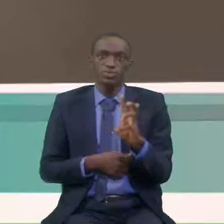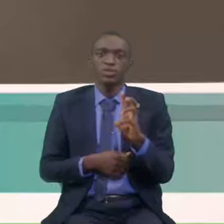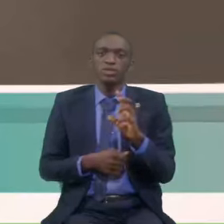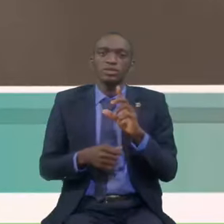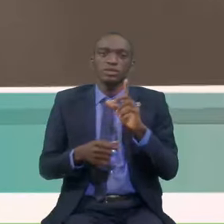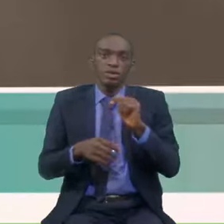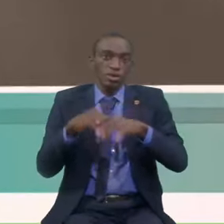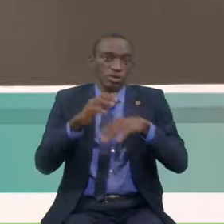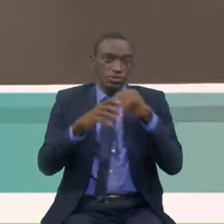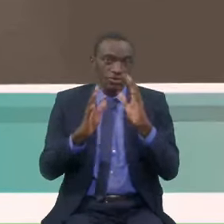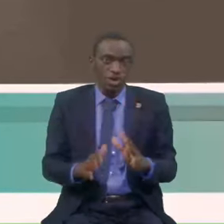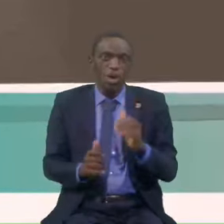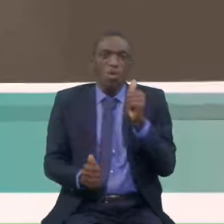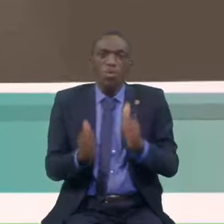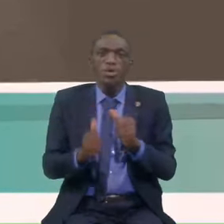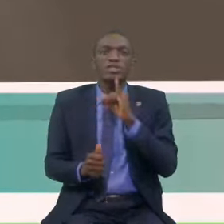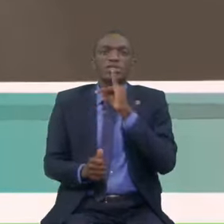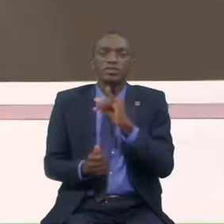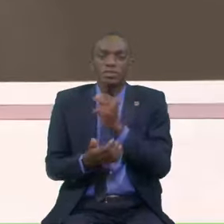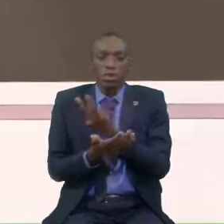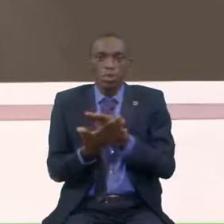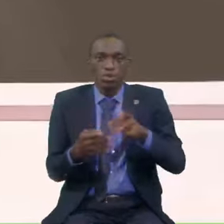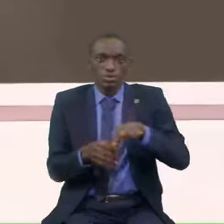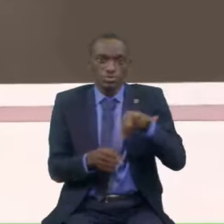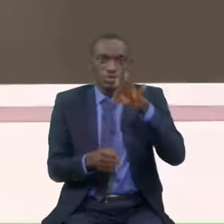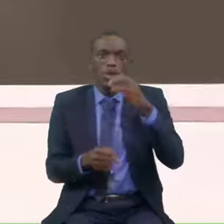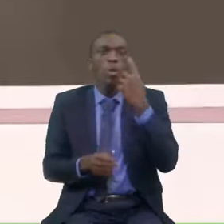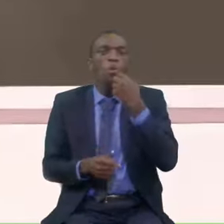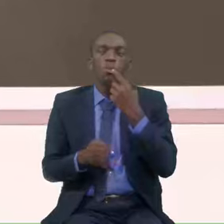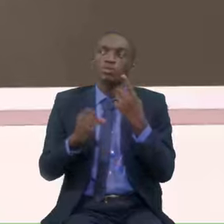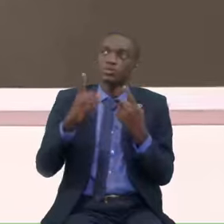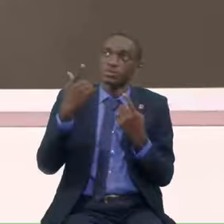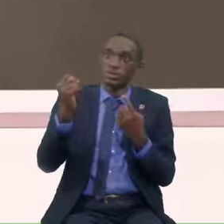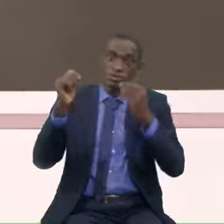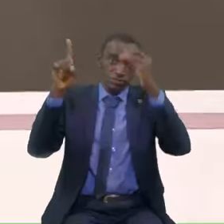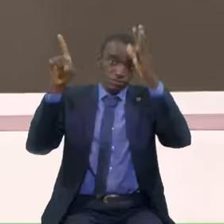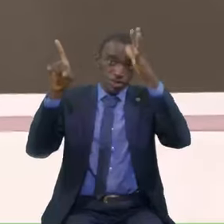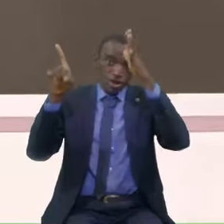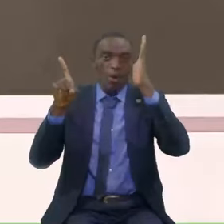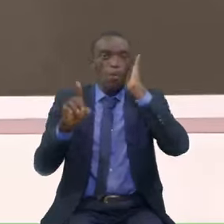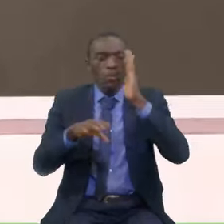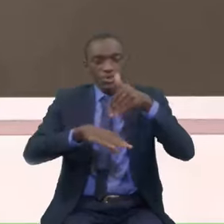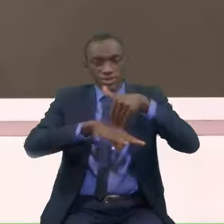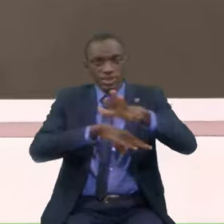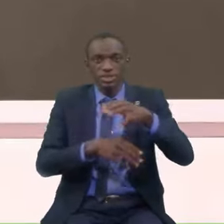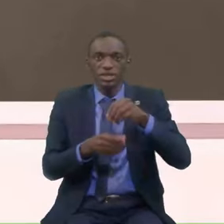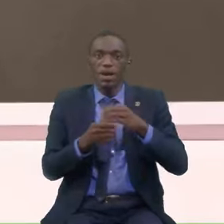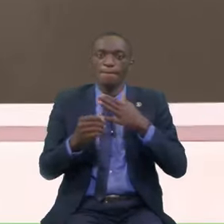26. Le Saint-Esprit que le Père enverra en mon